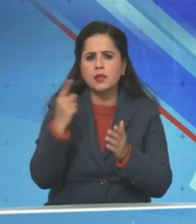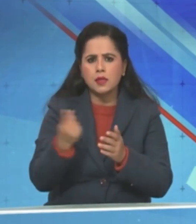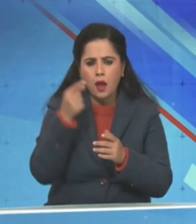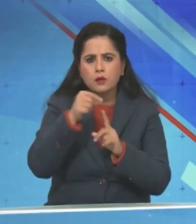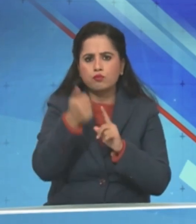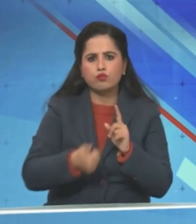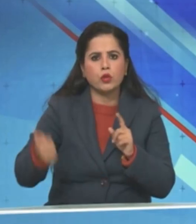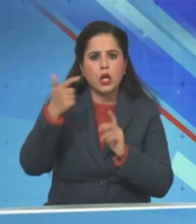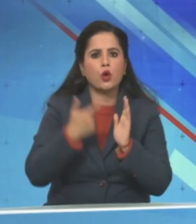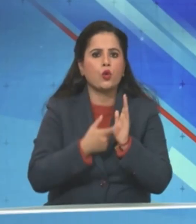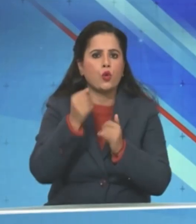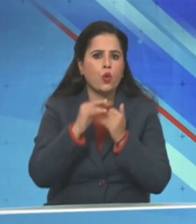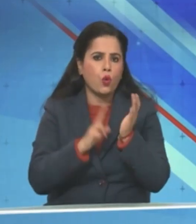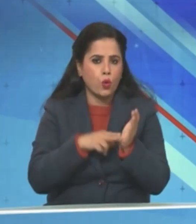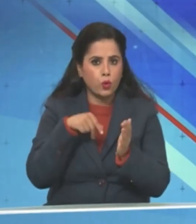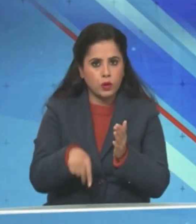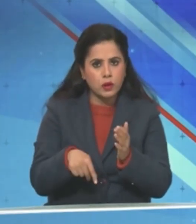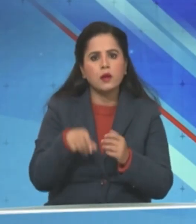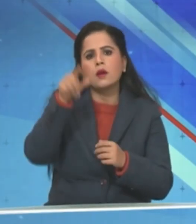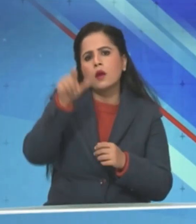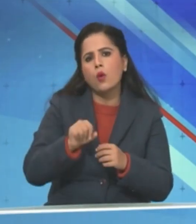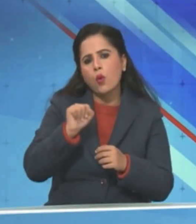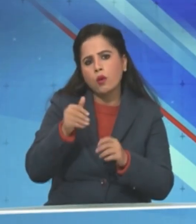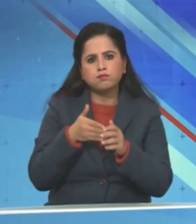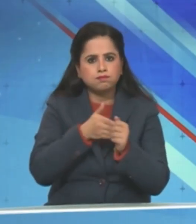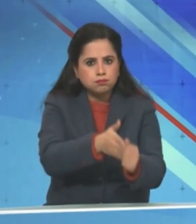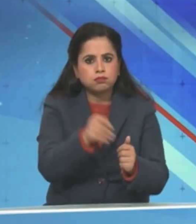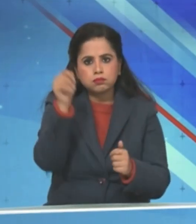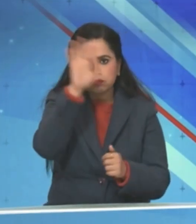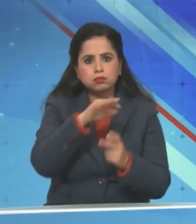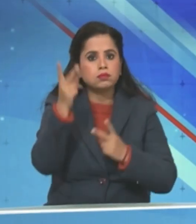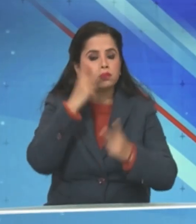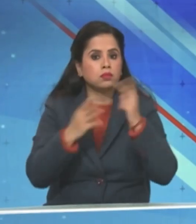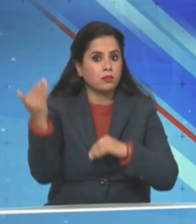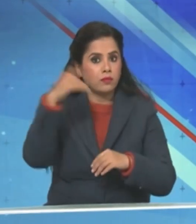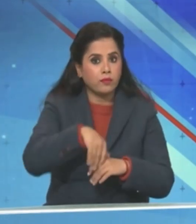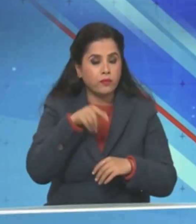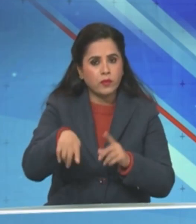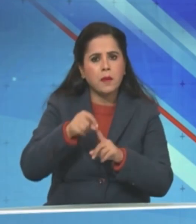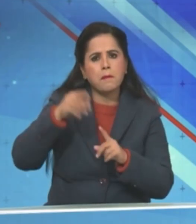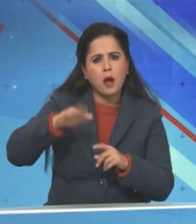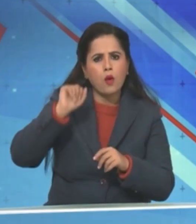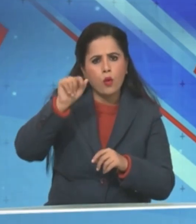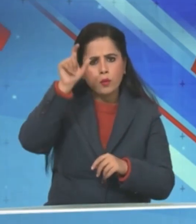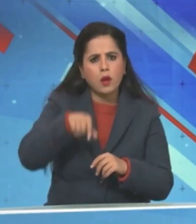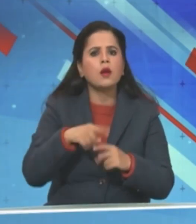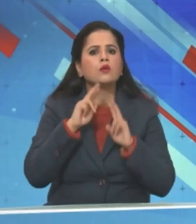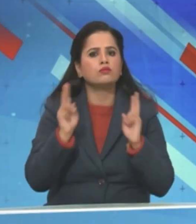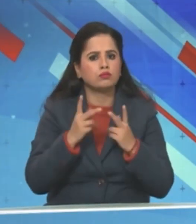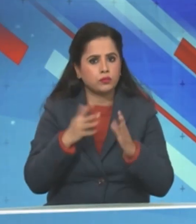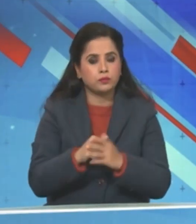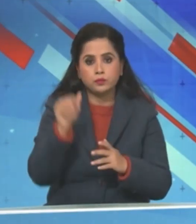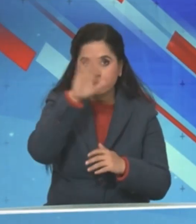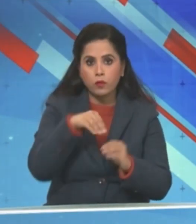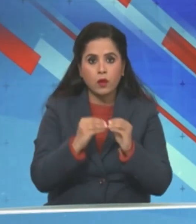श्री रॉसिन डेल्जियाजकोव के नेतृत्व में भारत के दौरे पर आए संसदीय शिष्टमंडल के साथ बैठक की। भारत